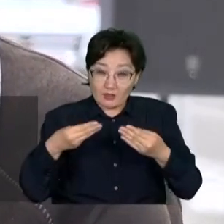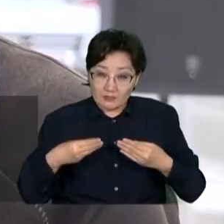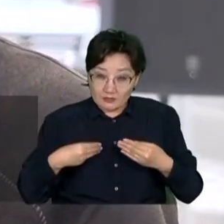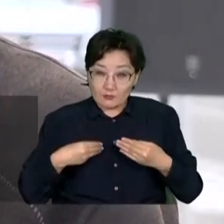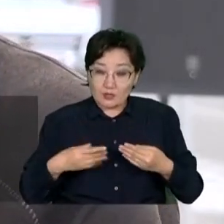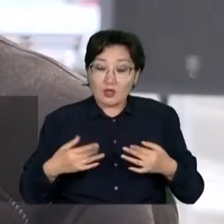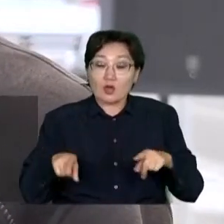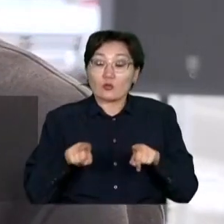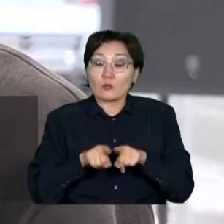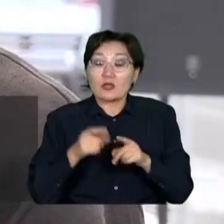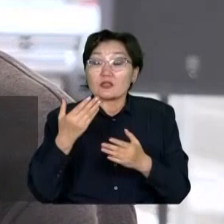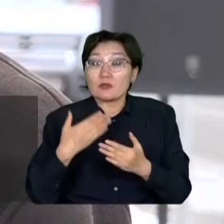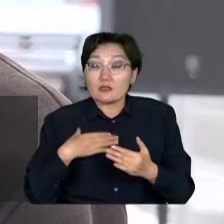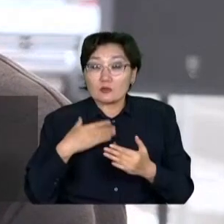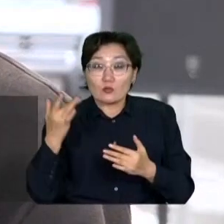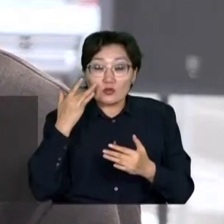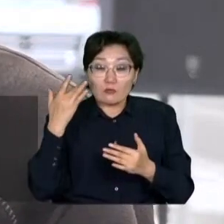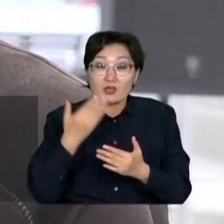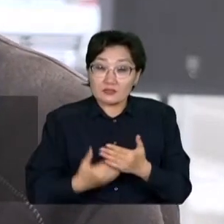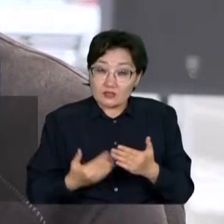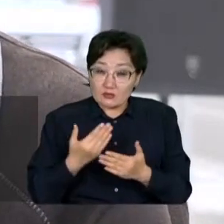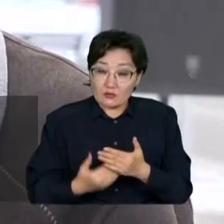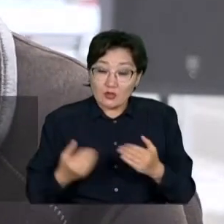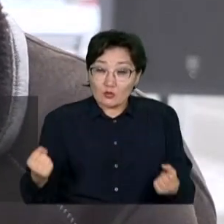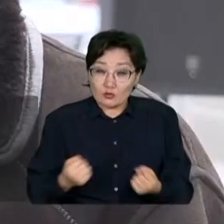әкеп беріп, сөйтіп, ақыл кеңесін айтып, қолдау көрсетті.